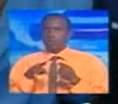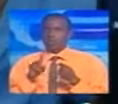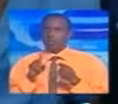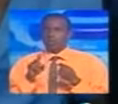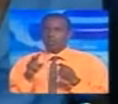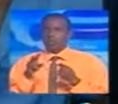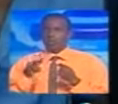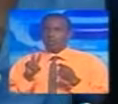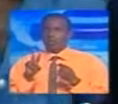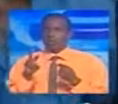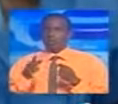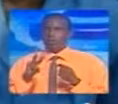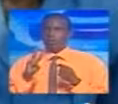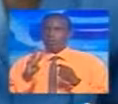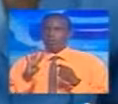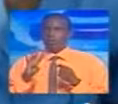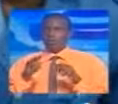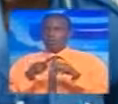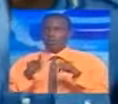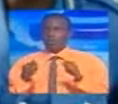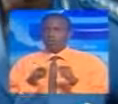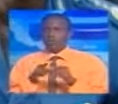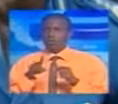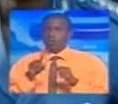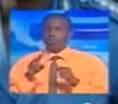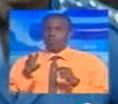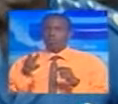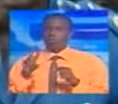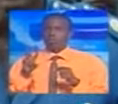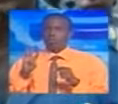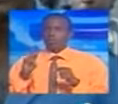124 familles, 124 maisons.